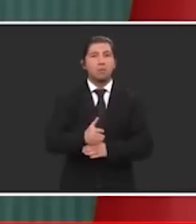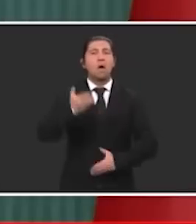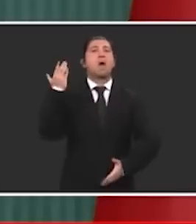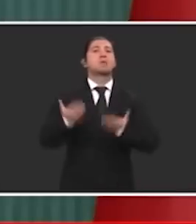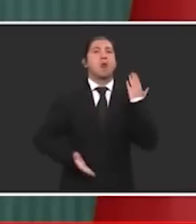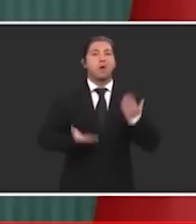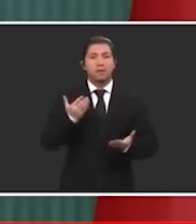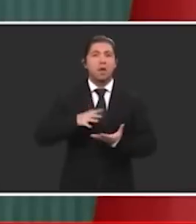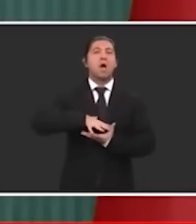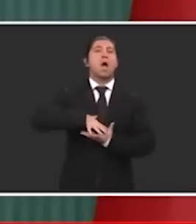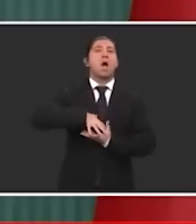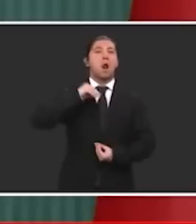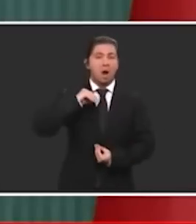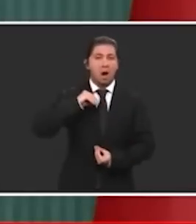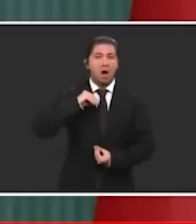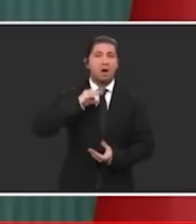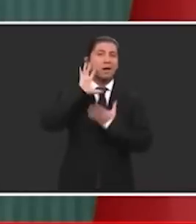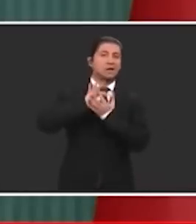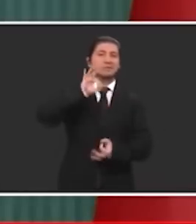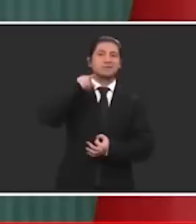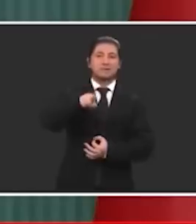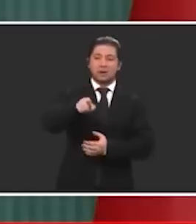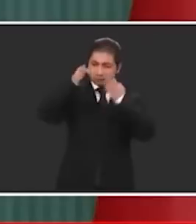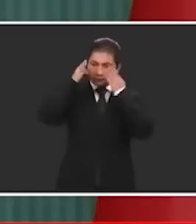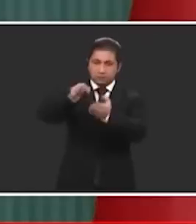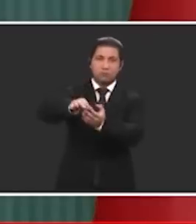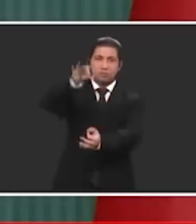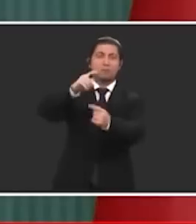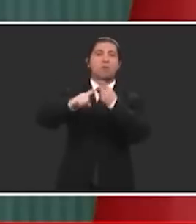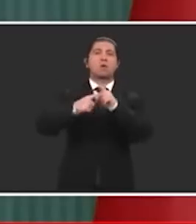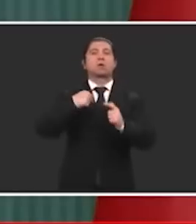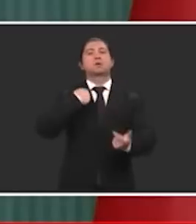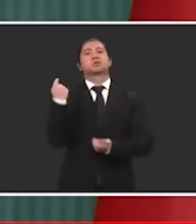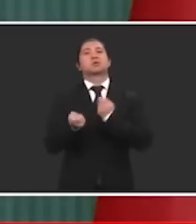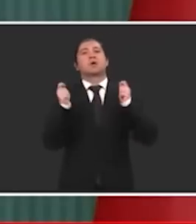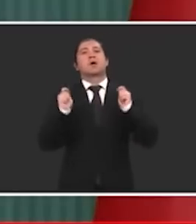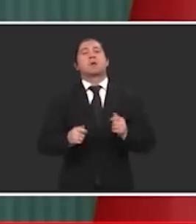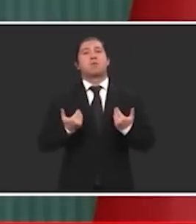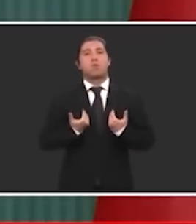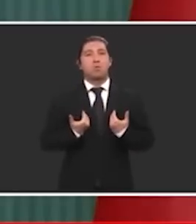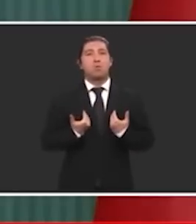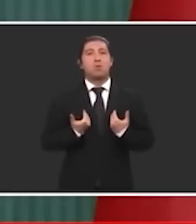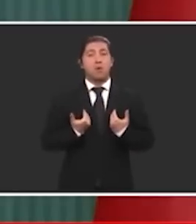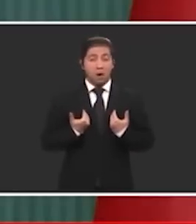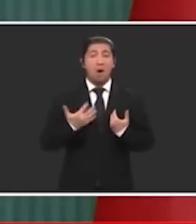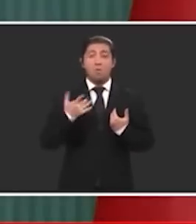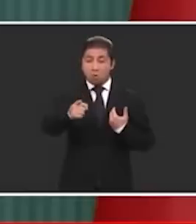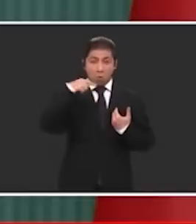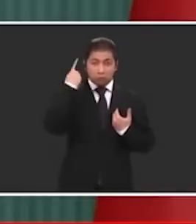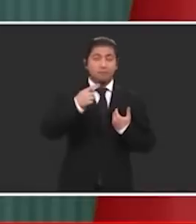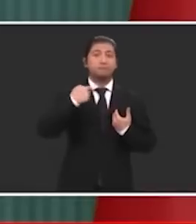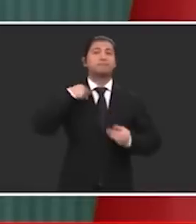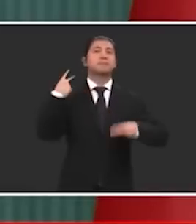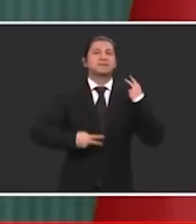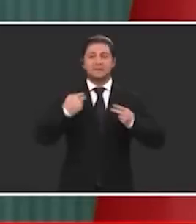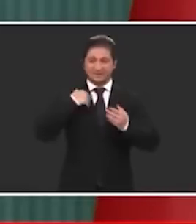adaleti, ahlakı, insanı esas alan bir siyaset yürütüyoruz. Her ne kadar bu yüzden kimi